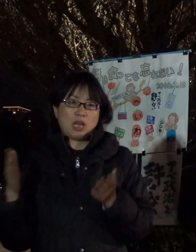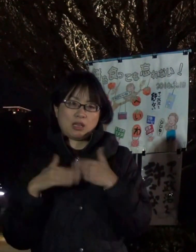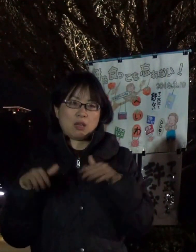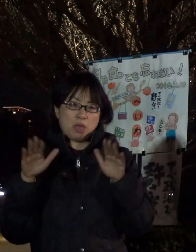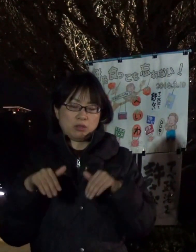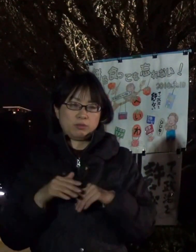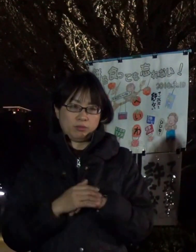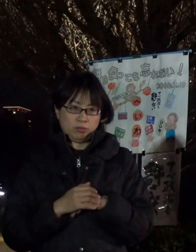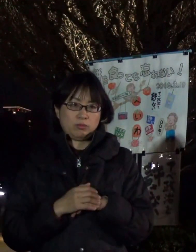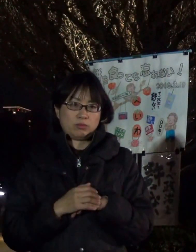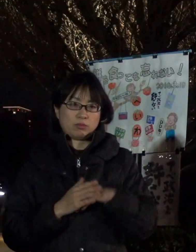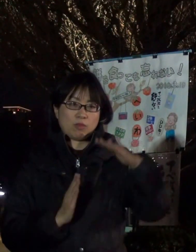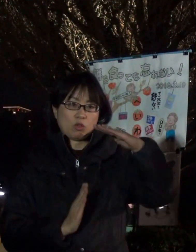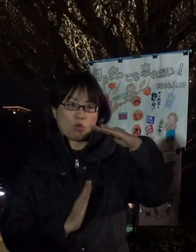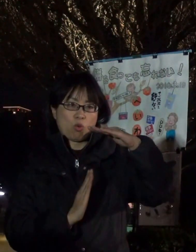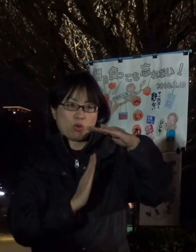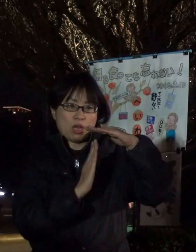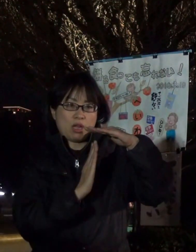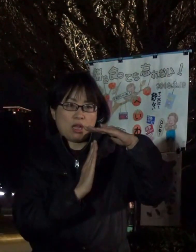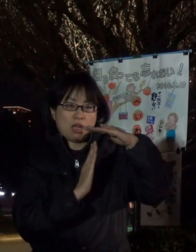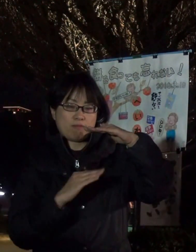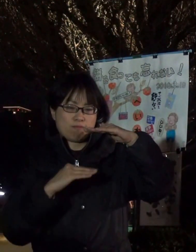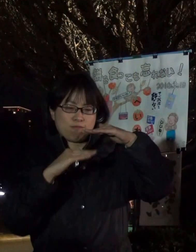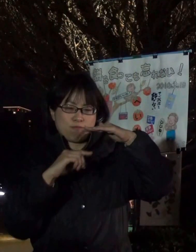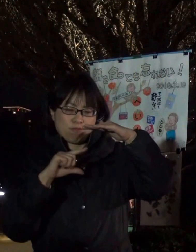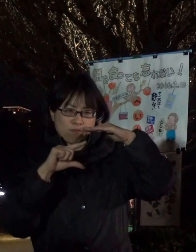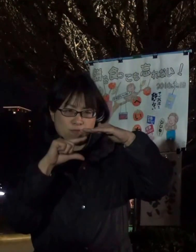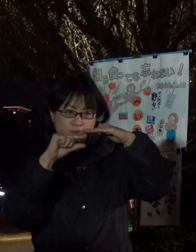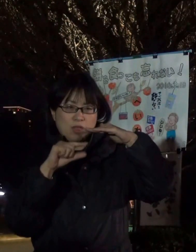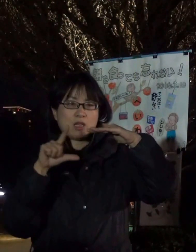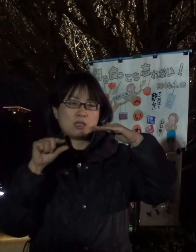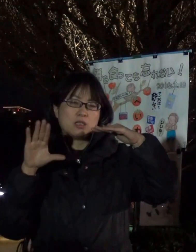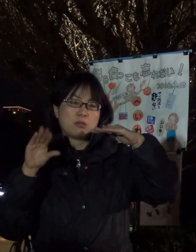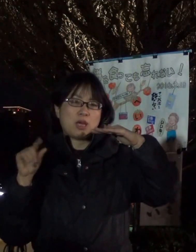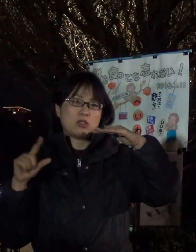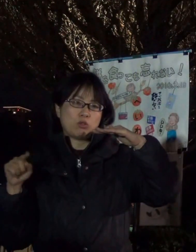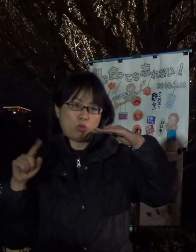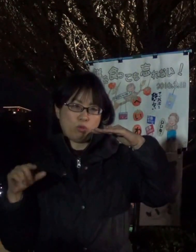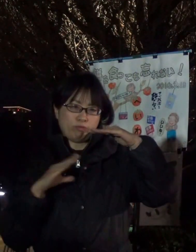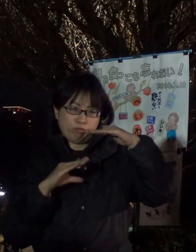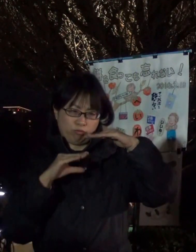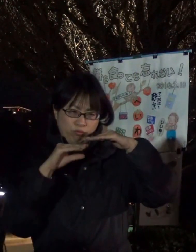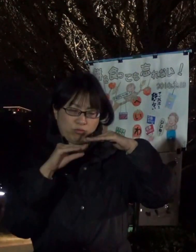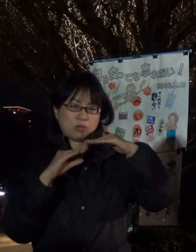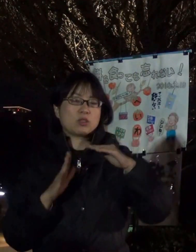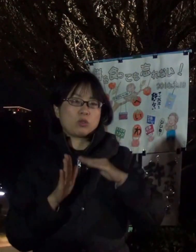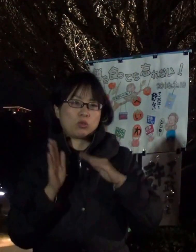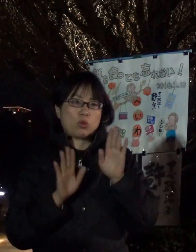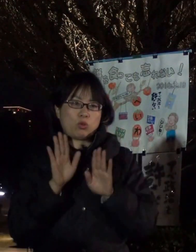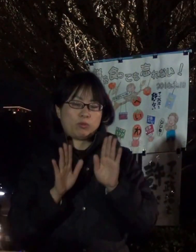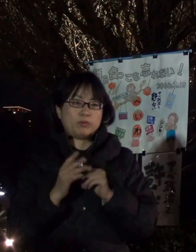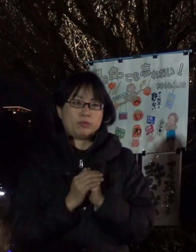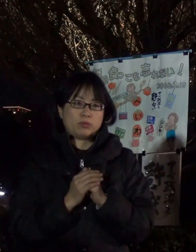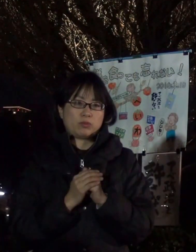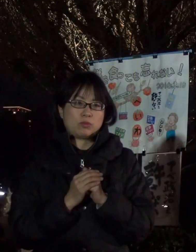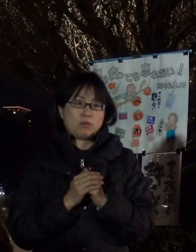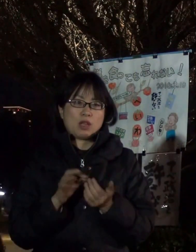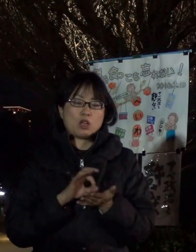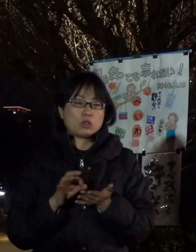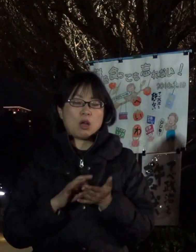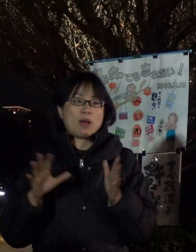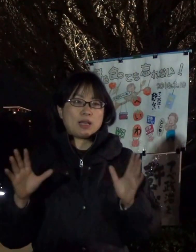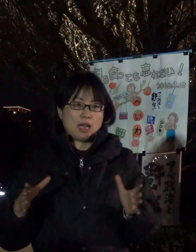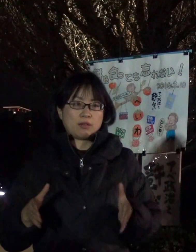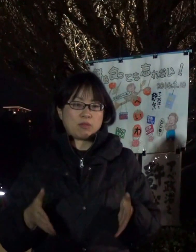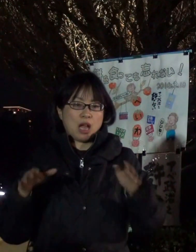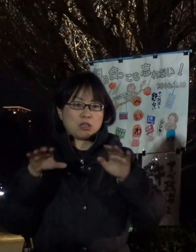量上限が先週に比べて一挙に1万トン近く減ってるんですけども、これはタンクが壊れたとかそういうことではなくて、もう使わないタンクを運用